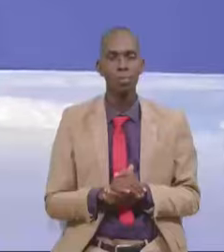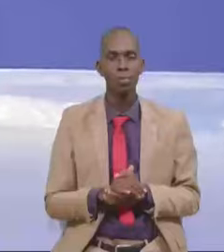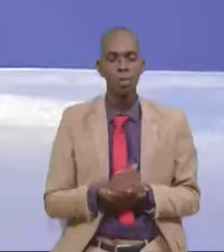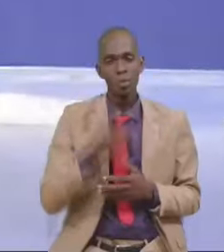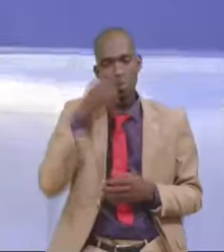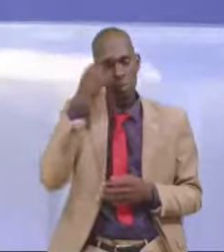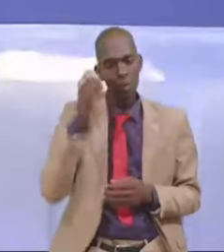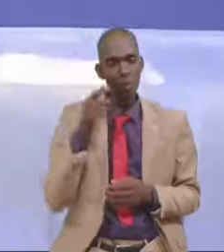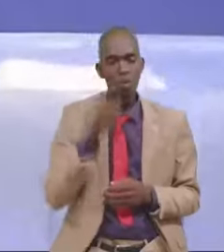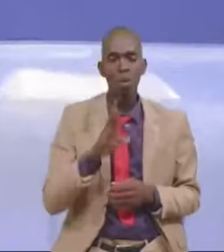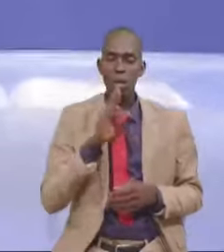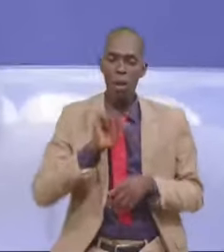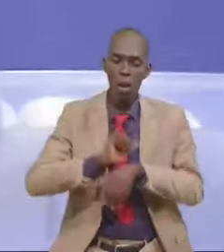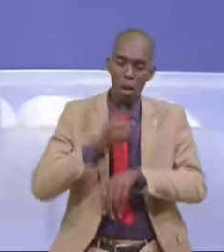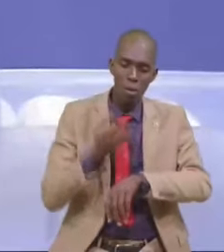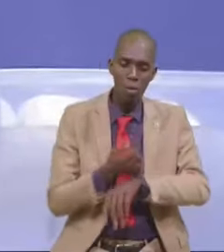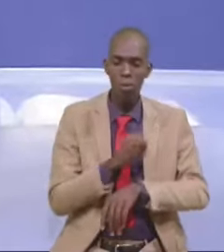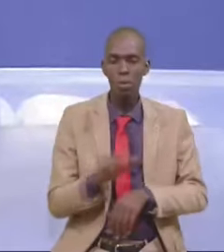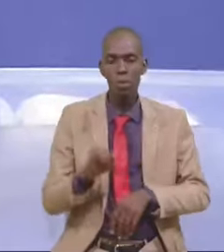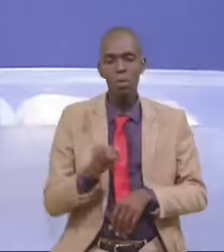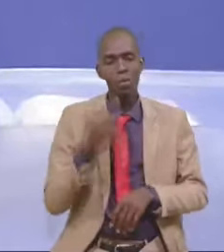Parce que vous êtes laborieux pour la vérité.